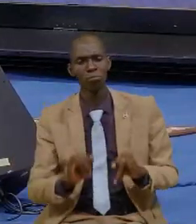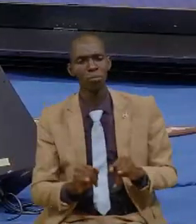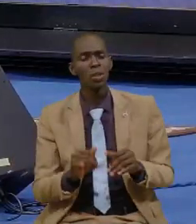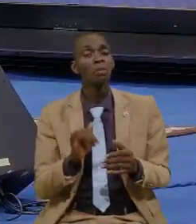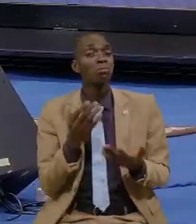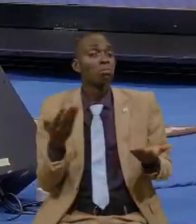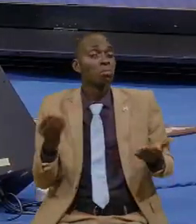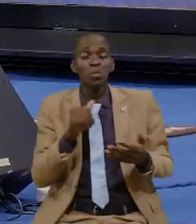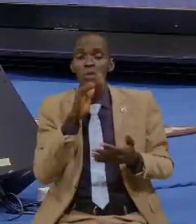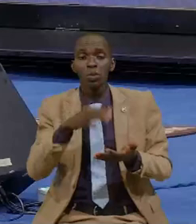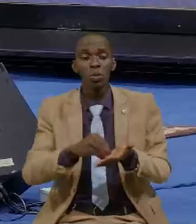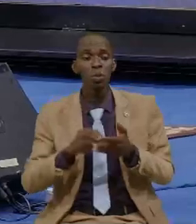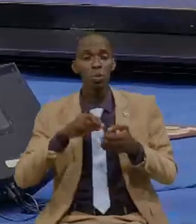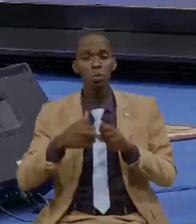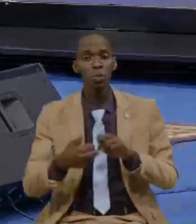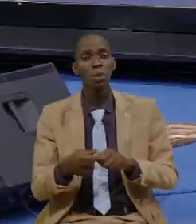stationnaire